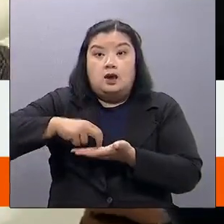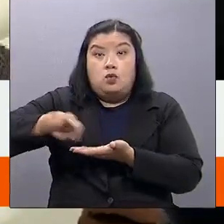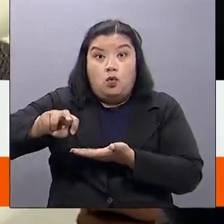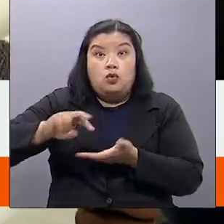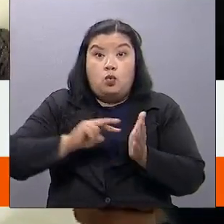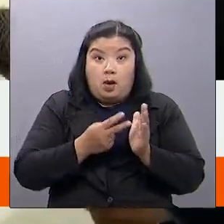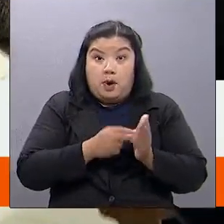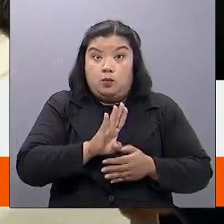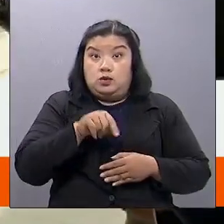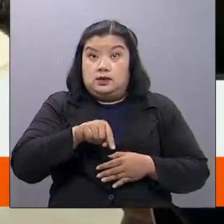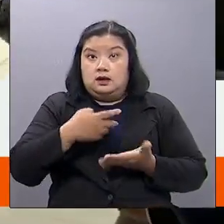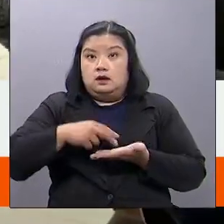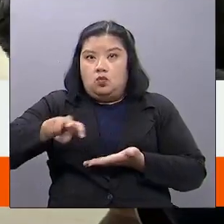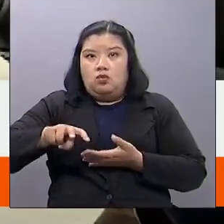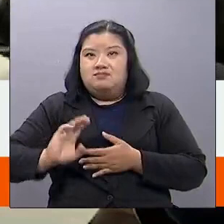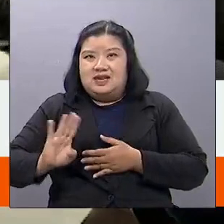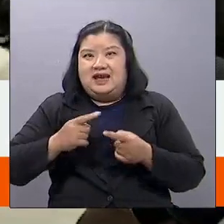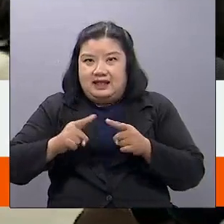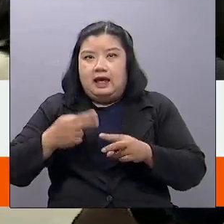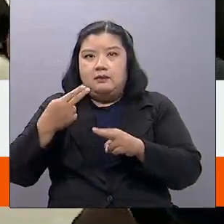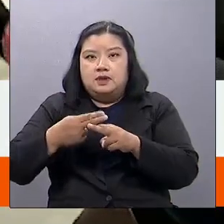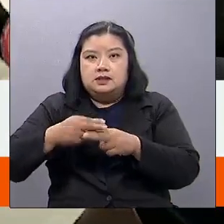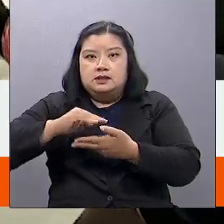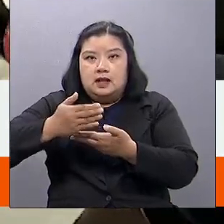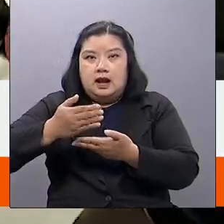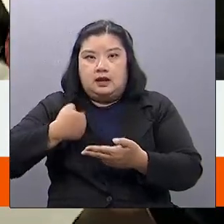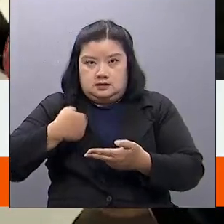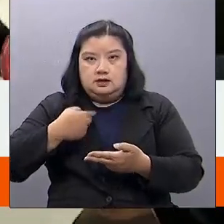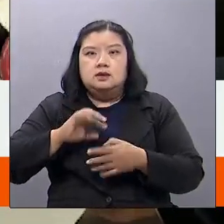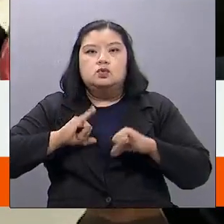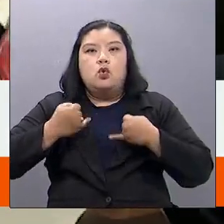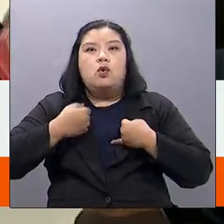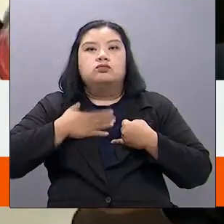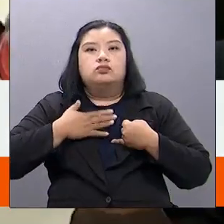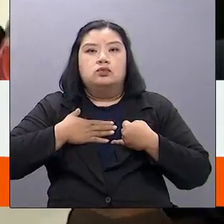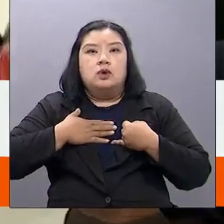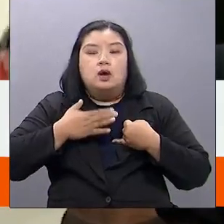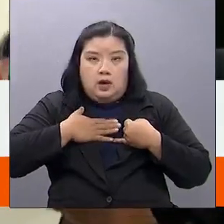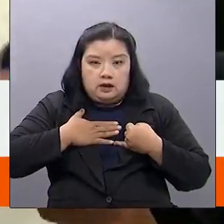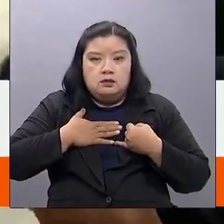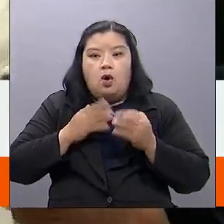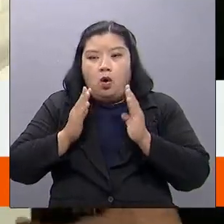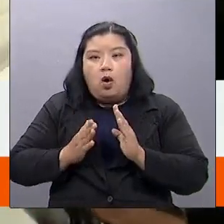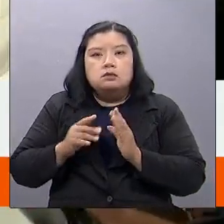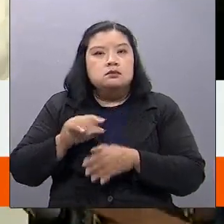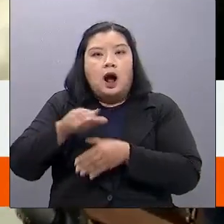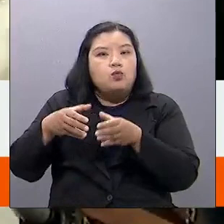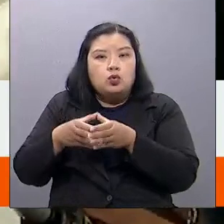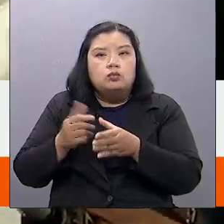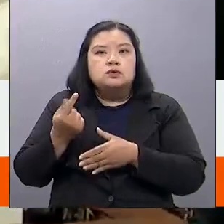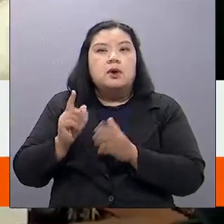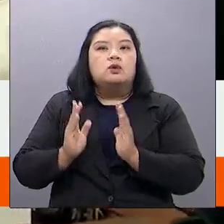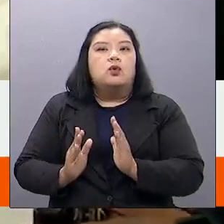ายาแต่เข้าบัญชีส่วนตัวนะเข้าบัญชีส่วนตัวของทุกคนเลยแม้ทั้งเครือข่ายก็จะเป็นส่